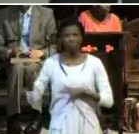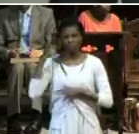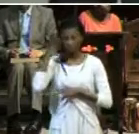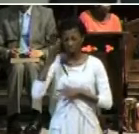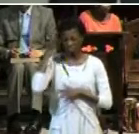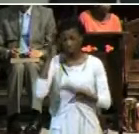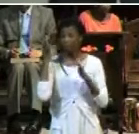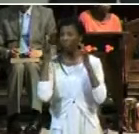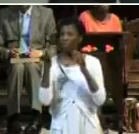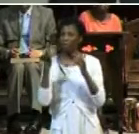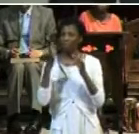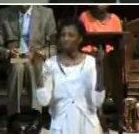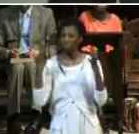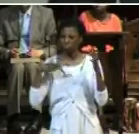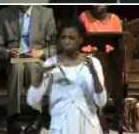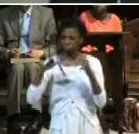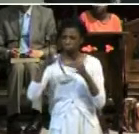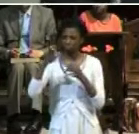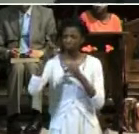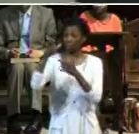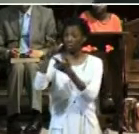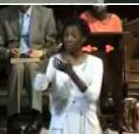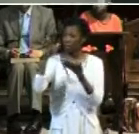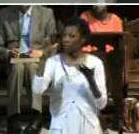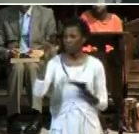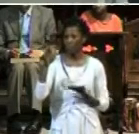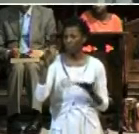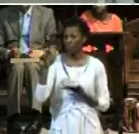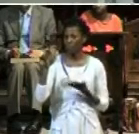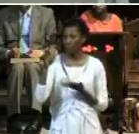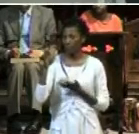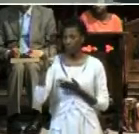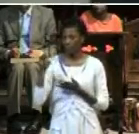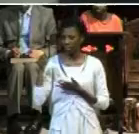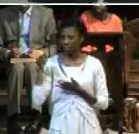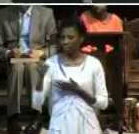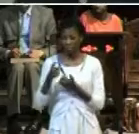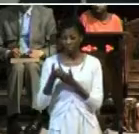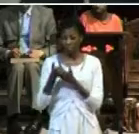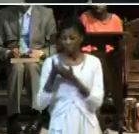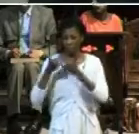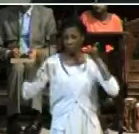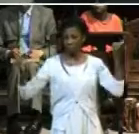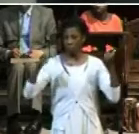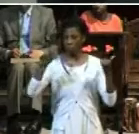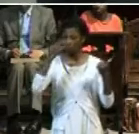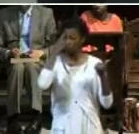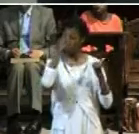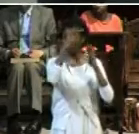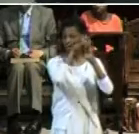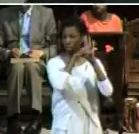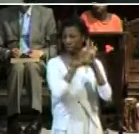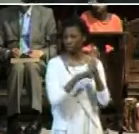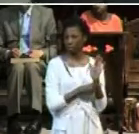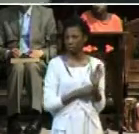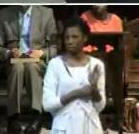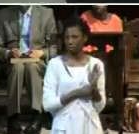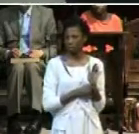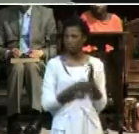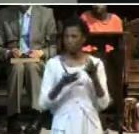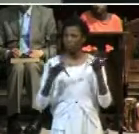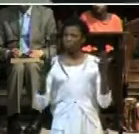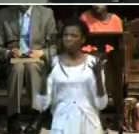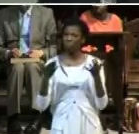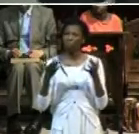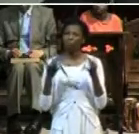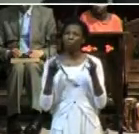montée de quelque chose qui est contraire à nos croyances fondamentales, qui est la remise en cause de ce que nous